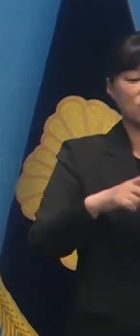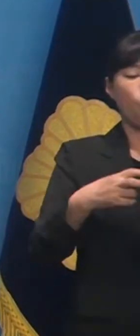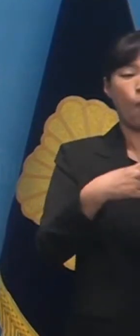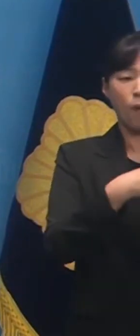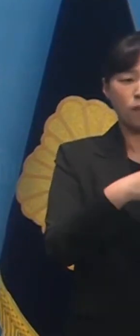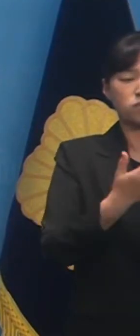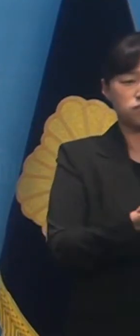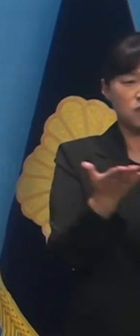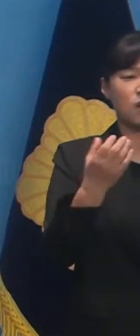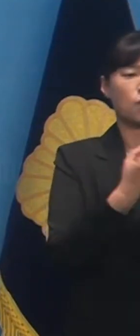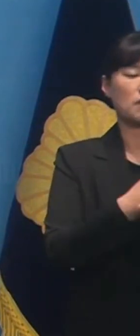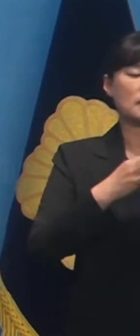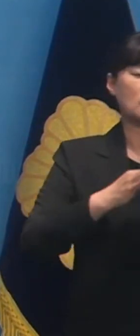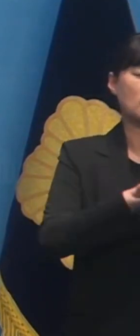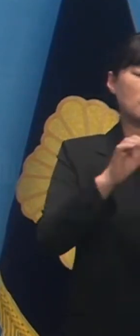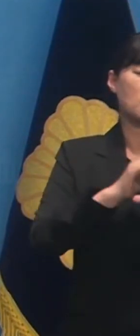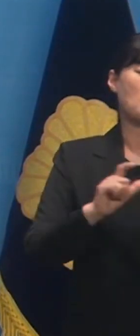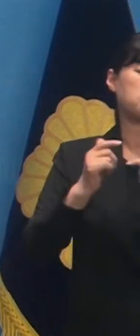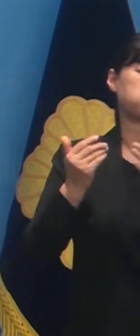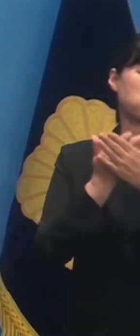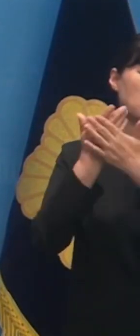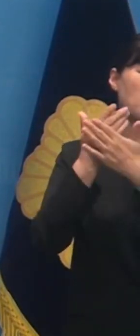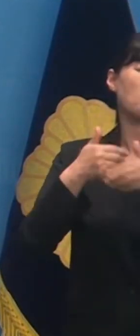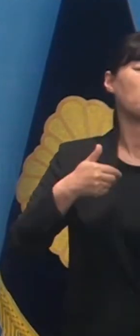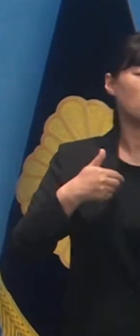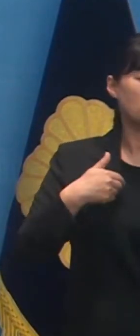시행하고 경제의 숨통을 틔워야 합니다.